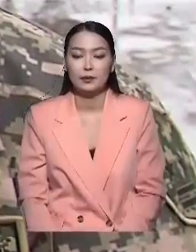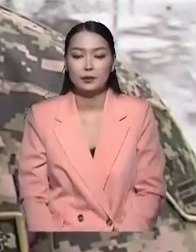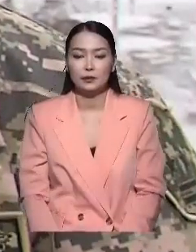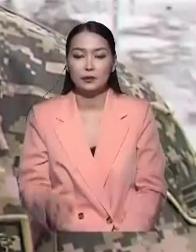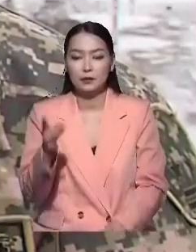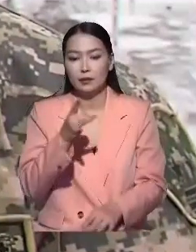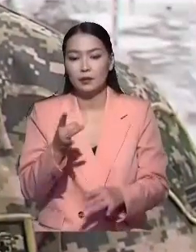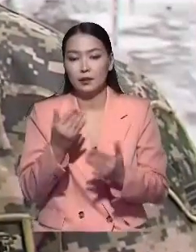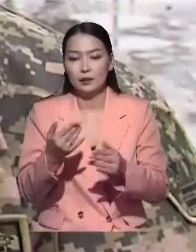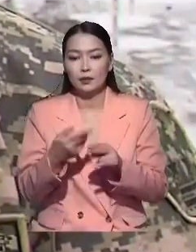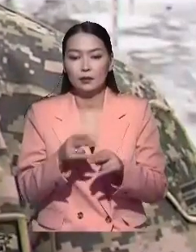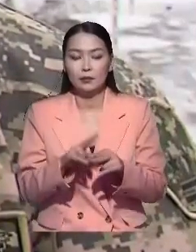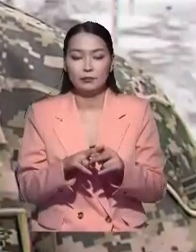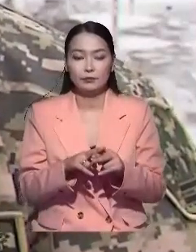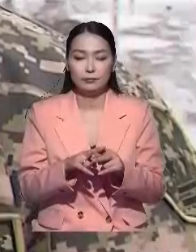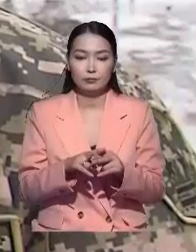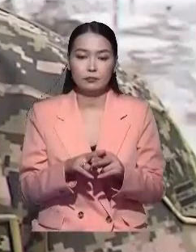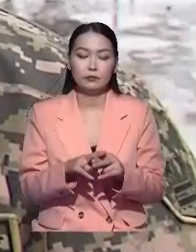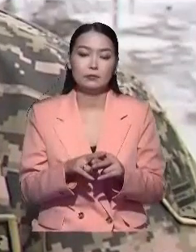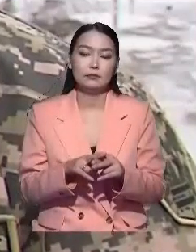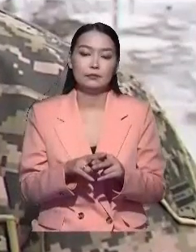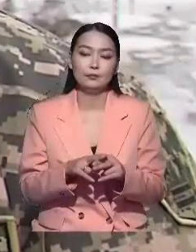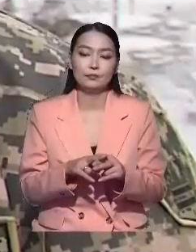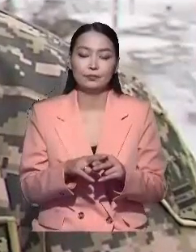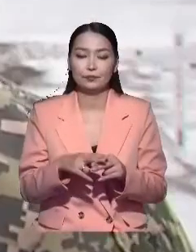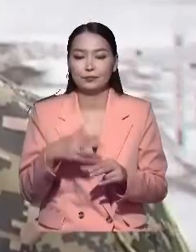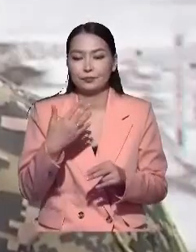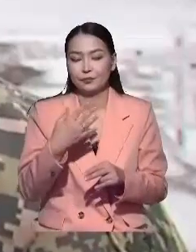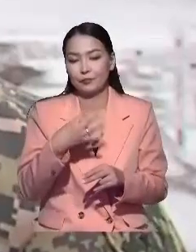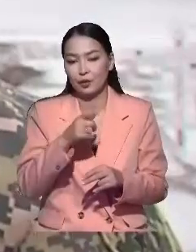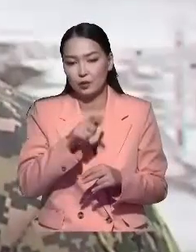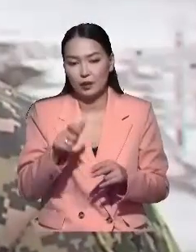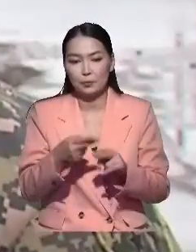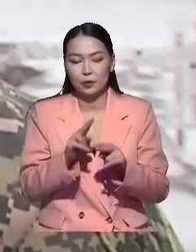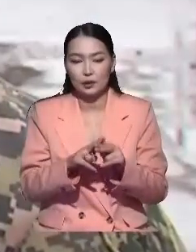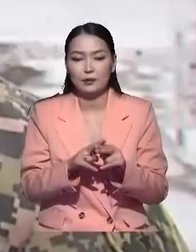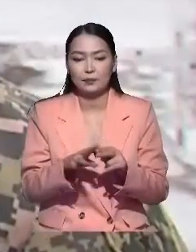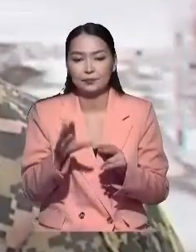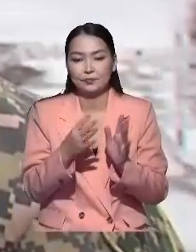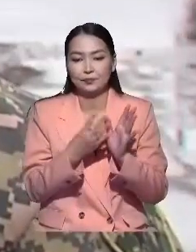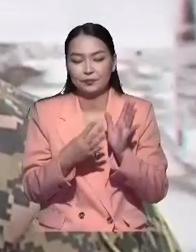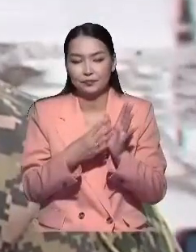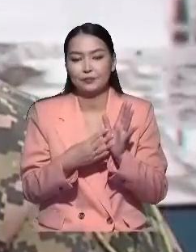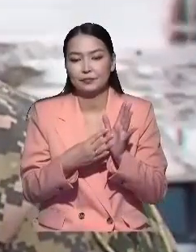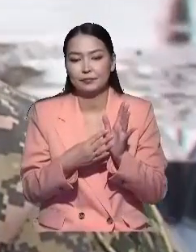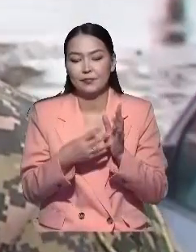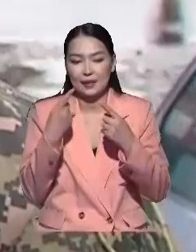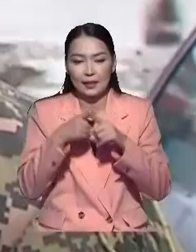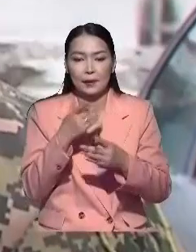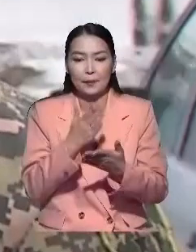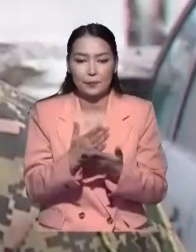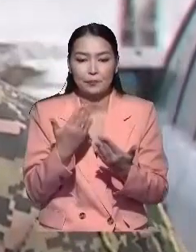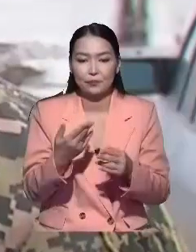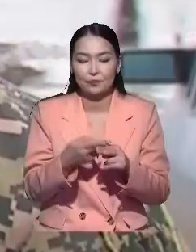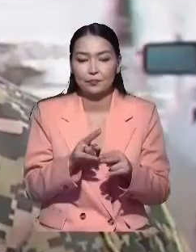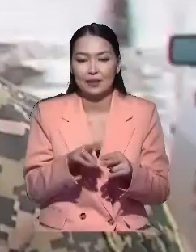у нас порядка 300 человек. Также 98 единиц топомп и также более 90 единиц техники. Данные силы и средства у